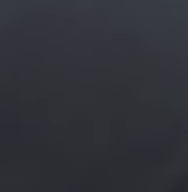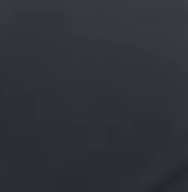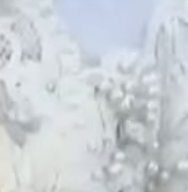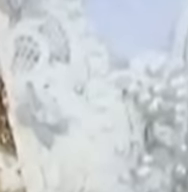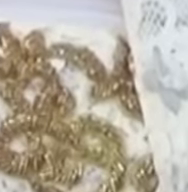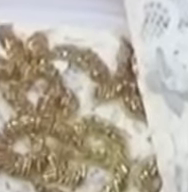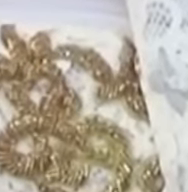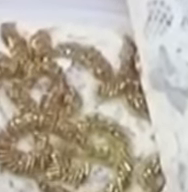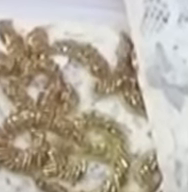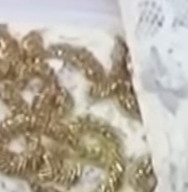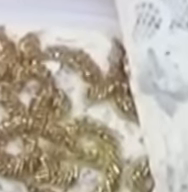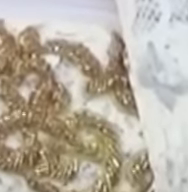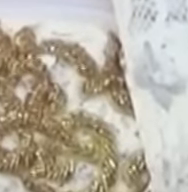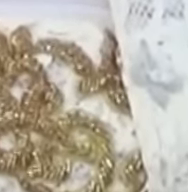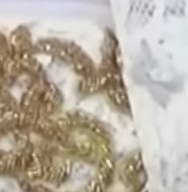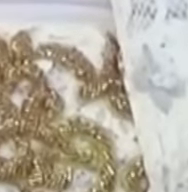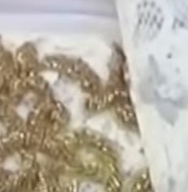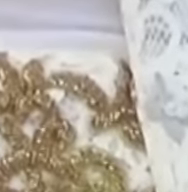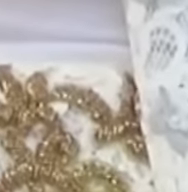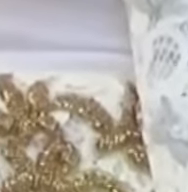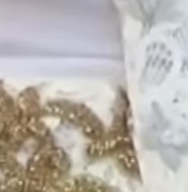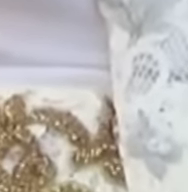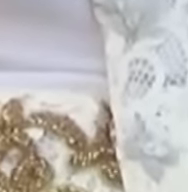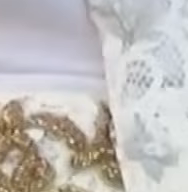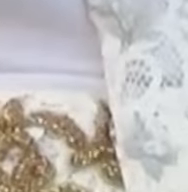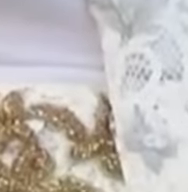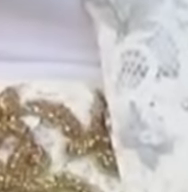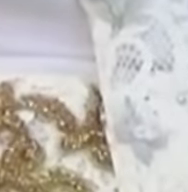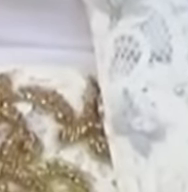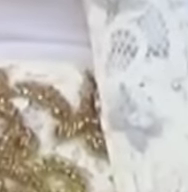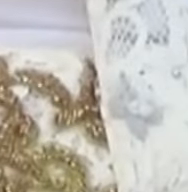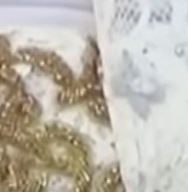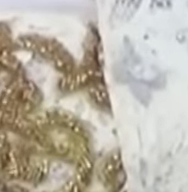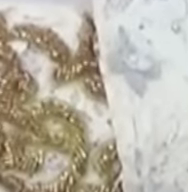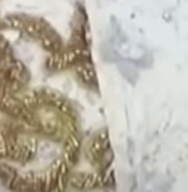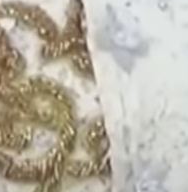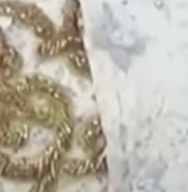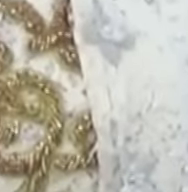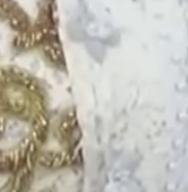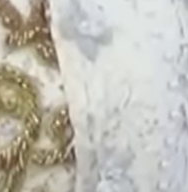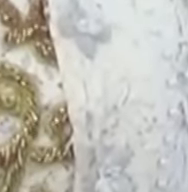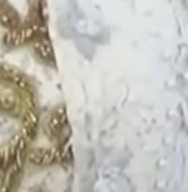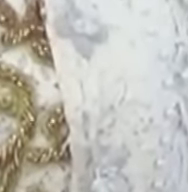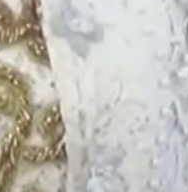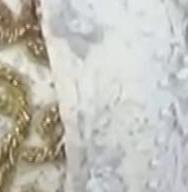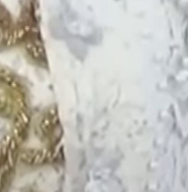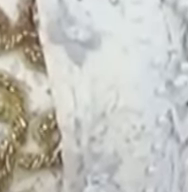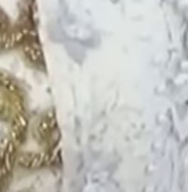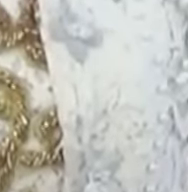sudah dimasak. Dengan mas kawin berupa seperangkat alat sholat, cincin